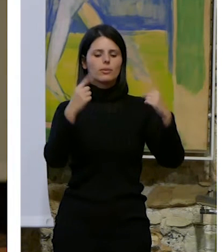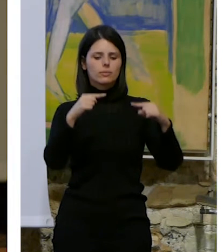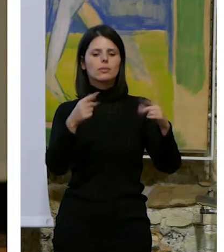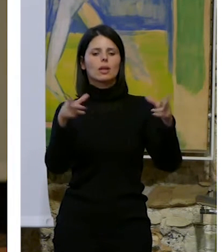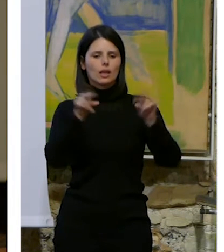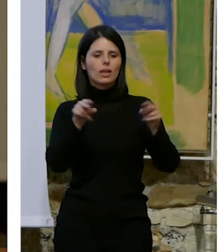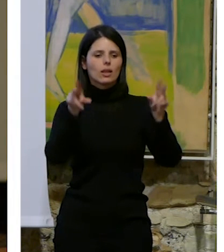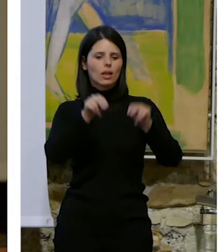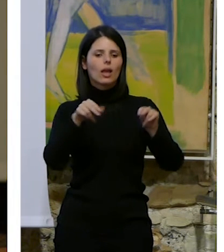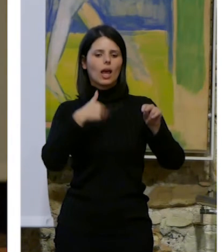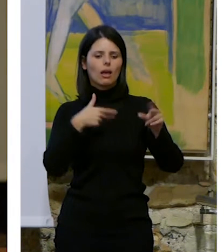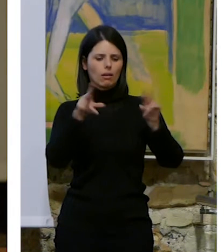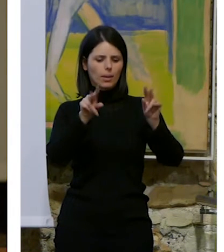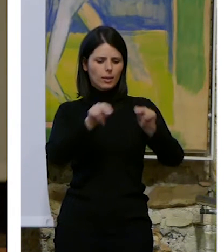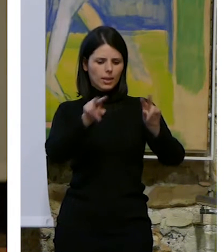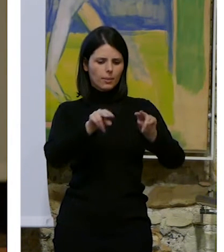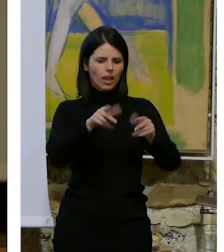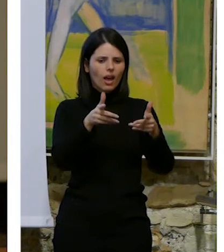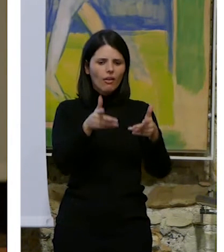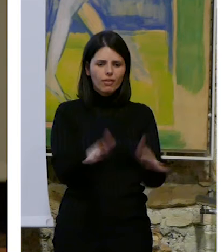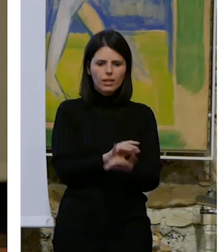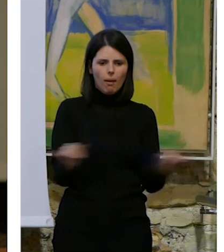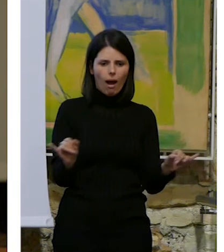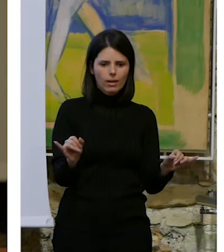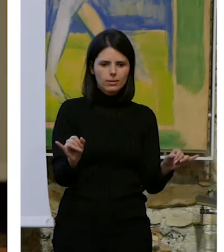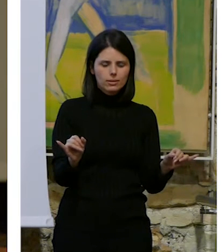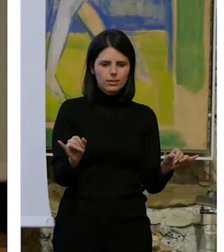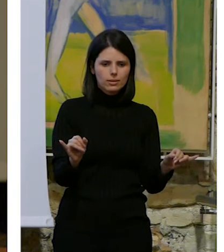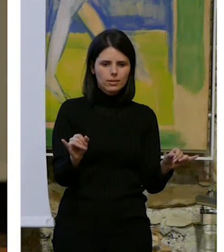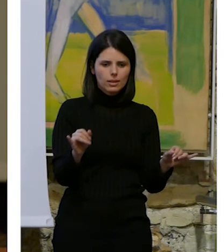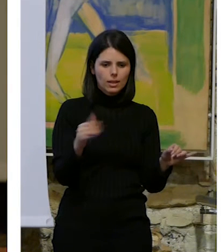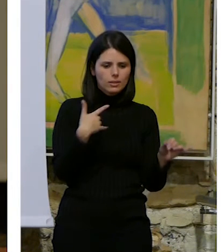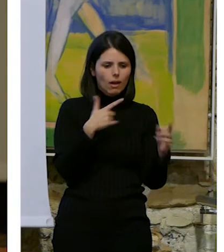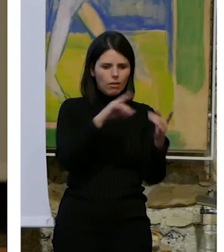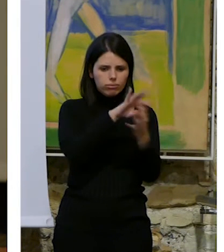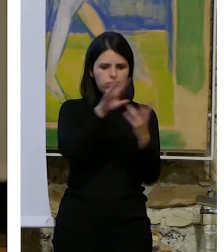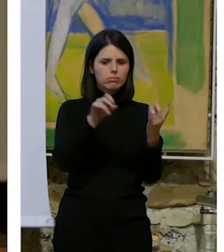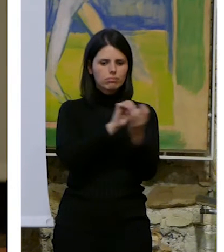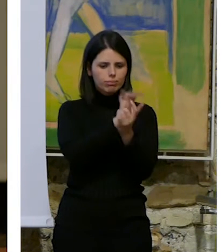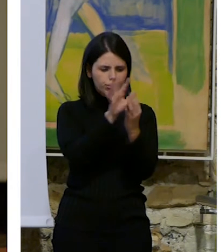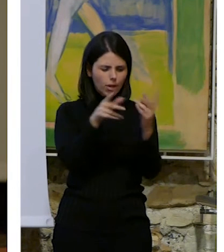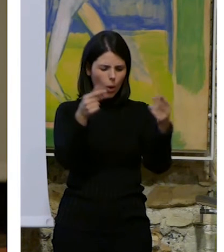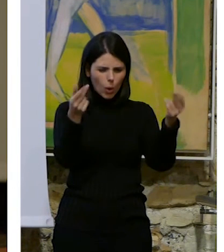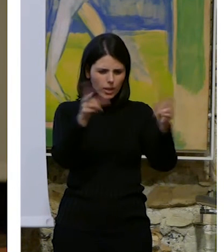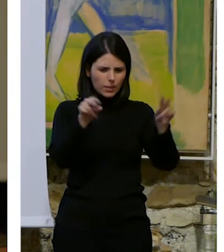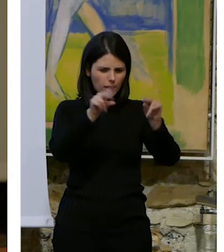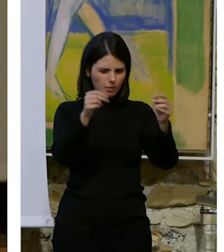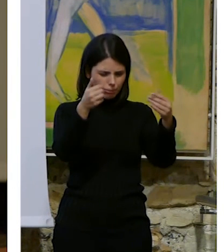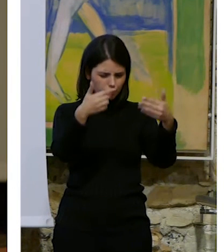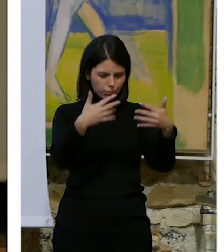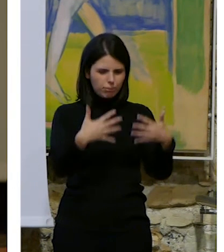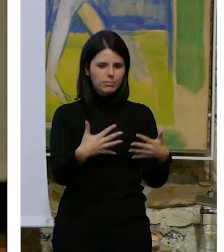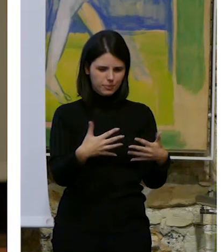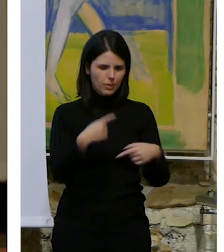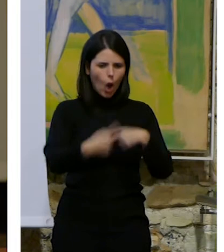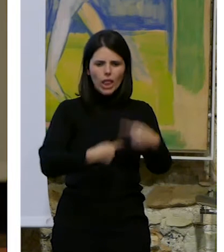io Giuseppe Rodolfo, e quando finisce? Mai. All'infinito io Giuseppe Rodolfo. Adesso per spiegare che non parlavi di numeri, che dopo mi picchiate,